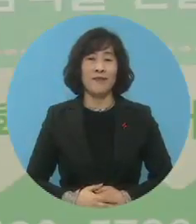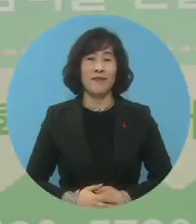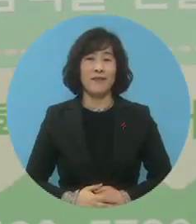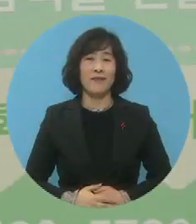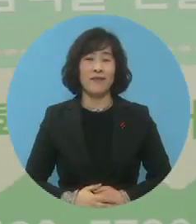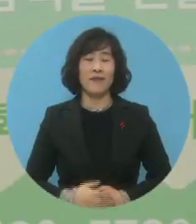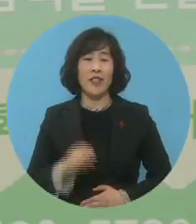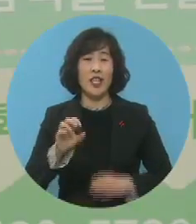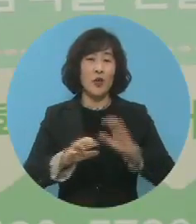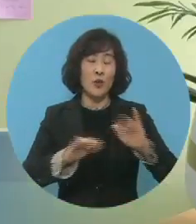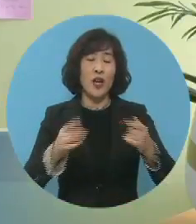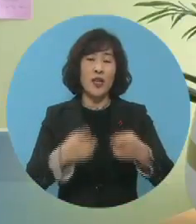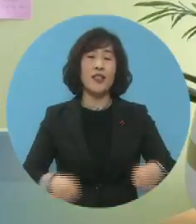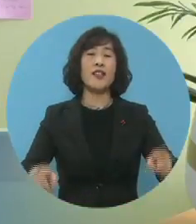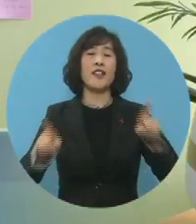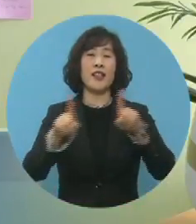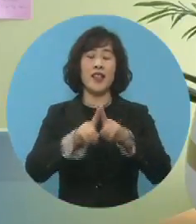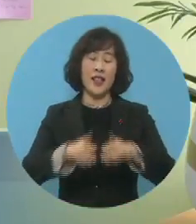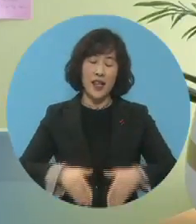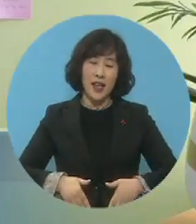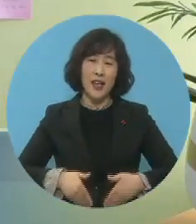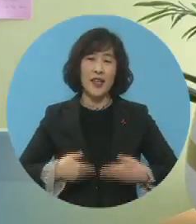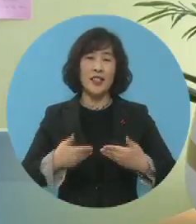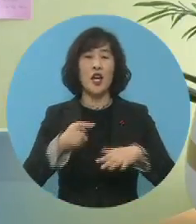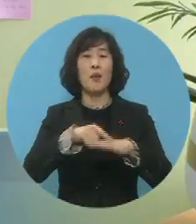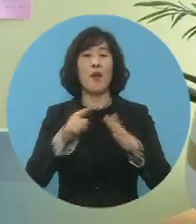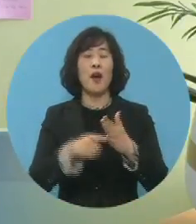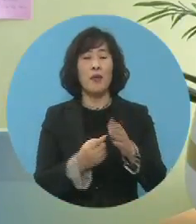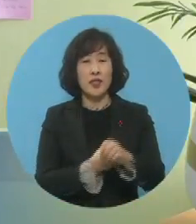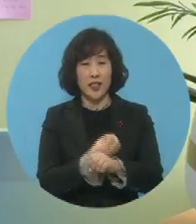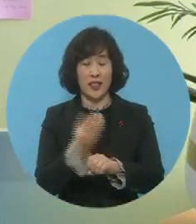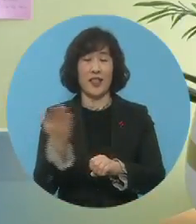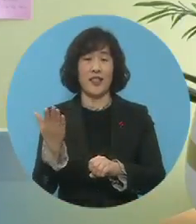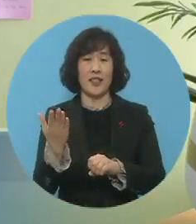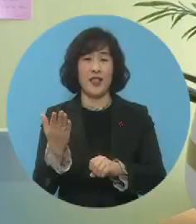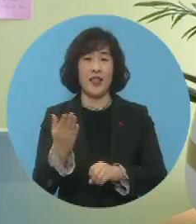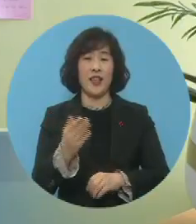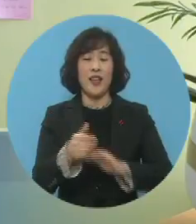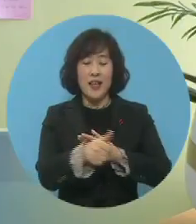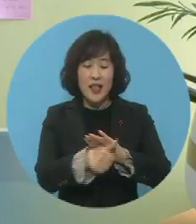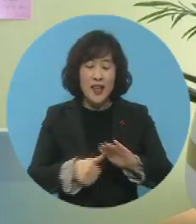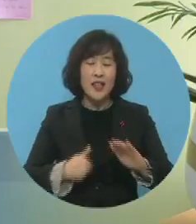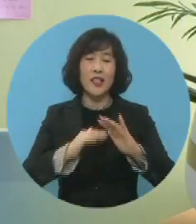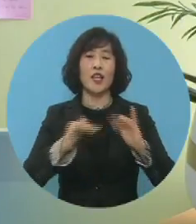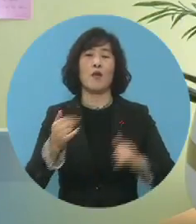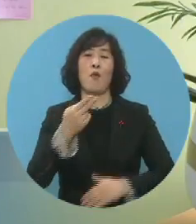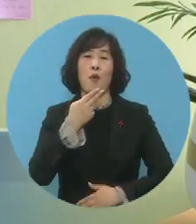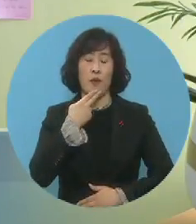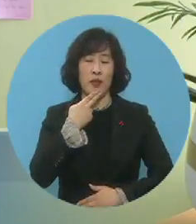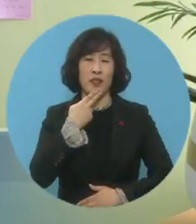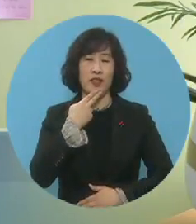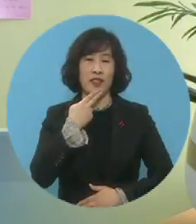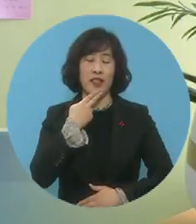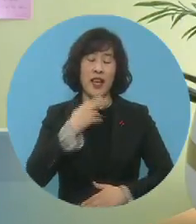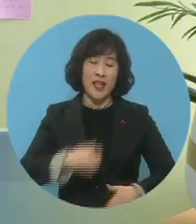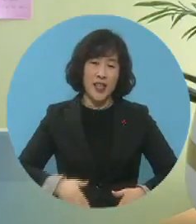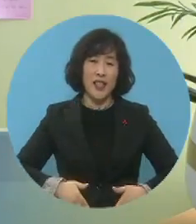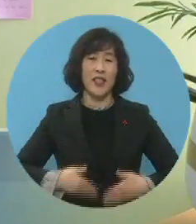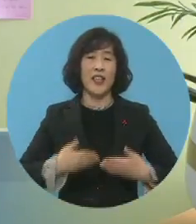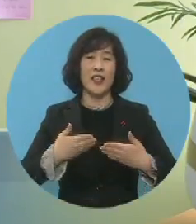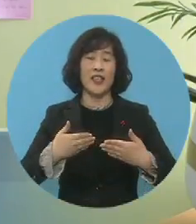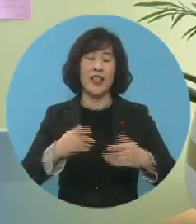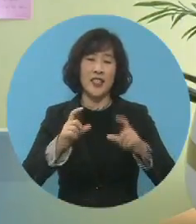쓰입니다. 이웃과 함께하는 따뜻한 마음이 전파되어 소외되는 이웃이